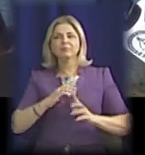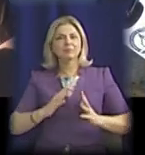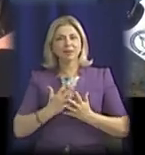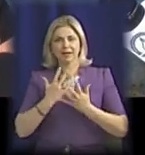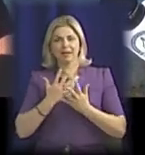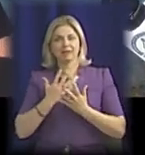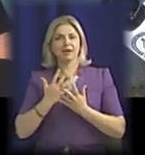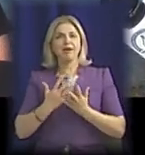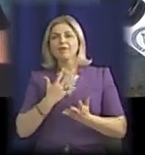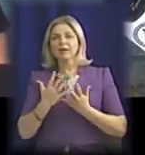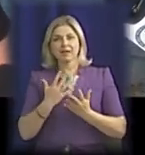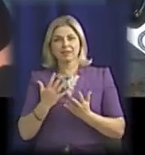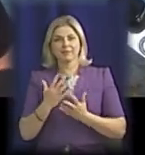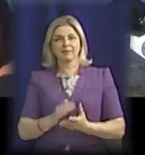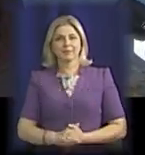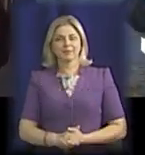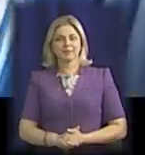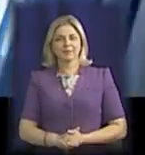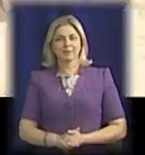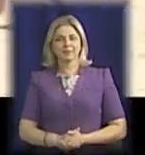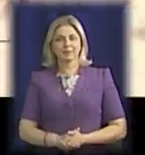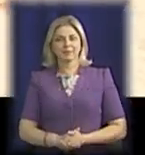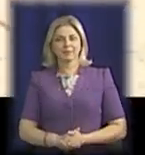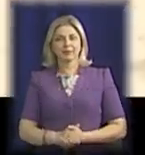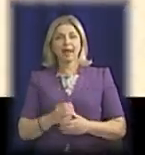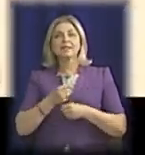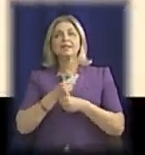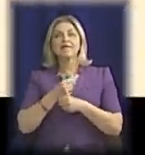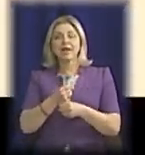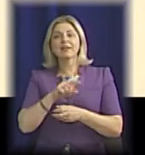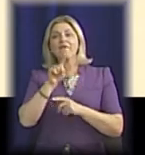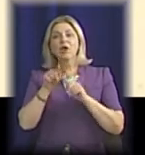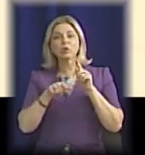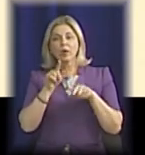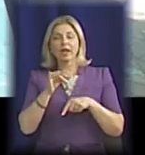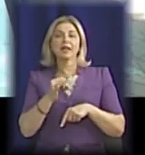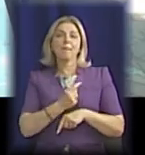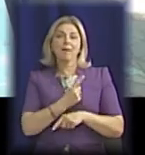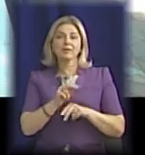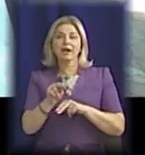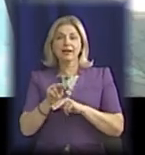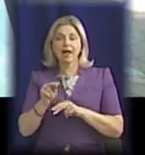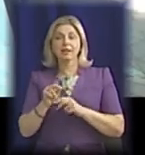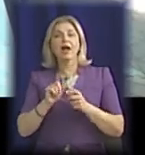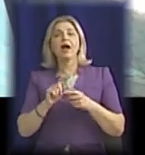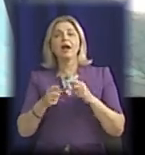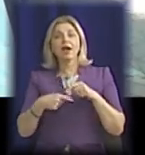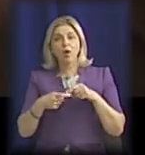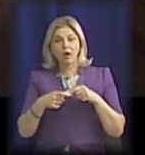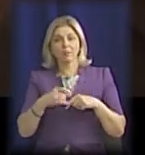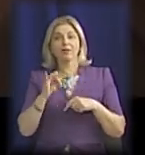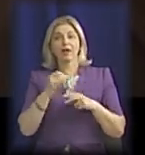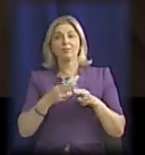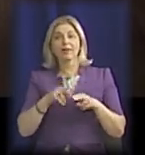натхнення, відчуття прикладу для інших. Естафети, вікторини та майстер-клас греко-римської боротьби. У дитячому